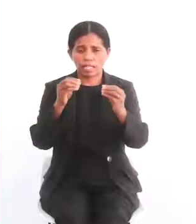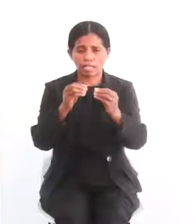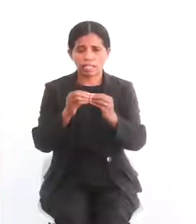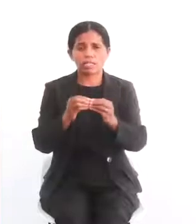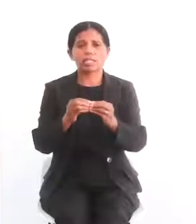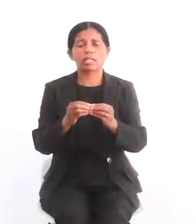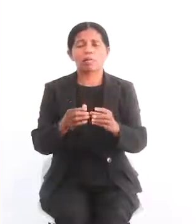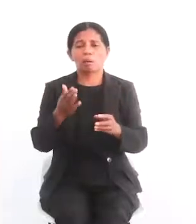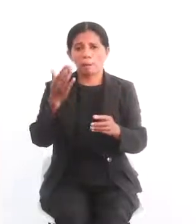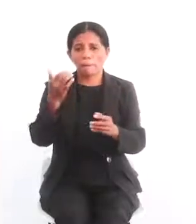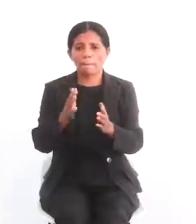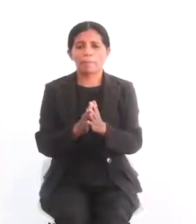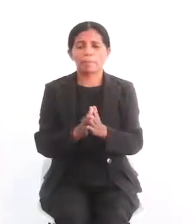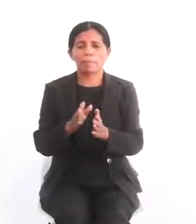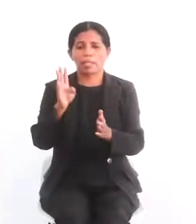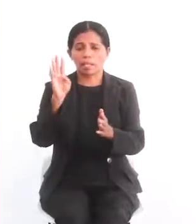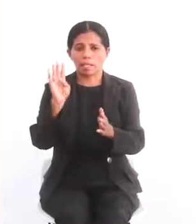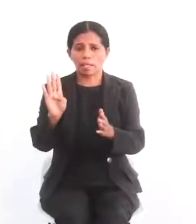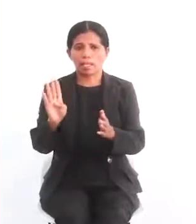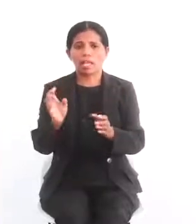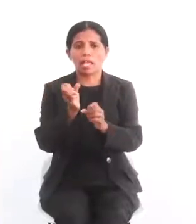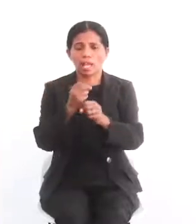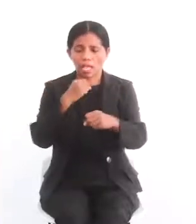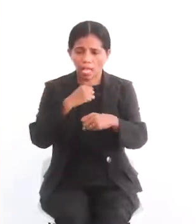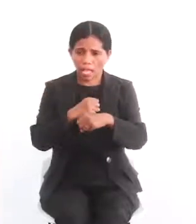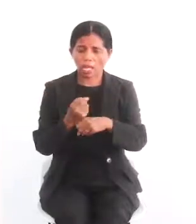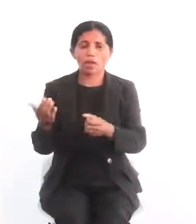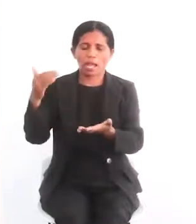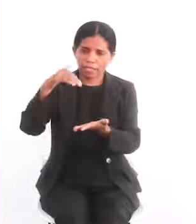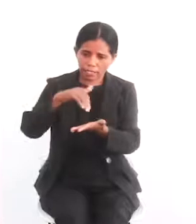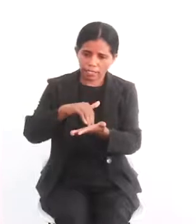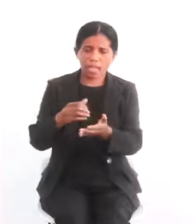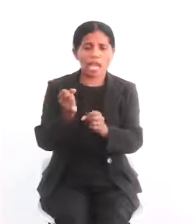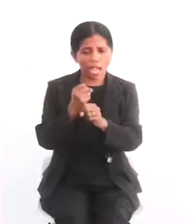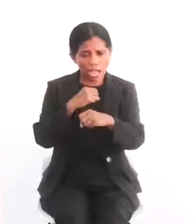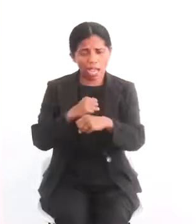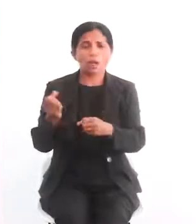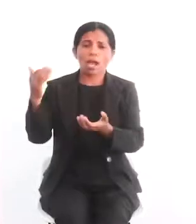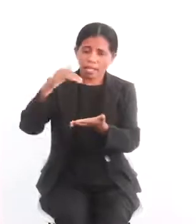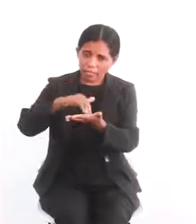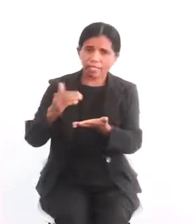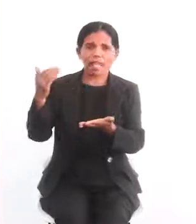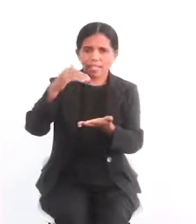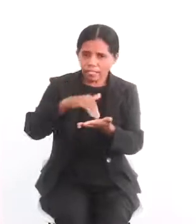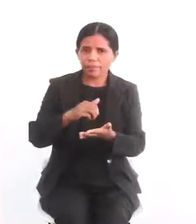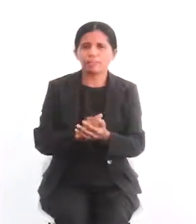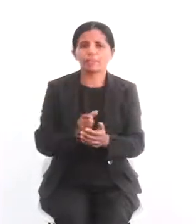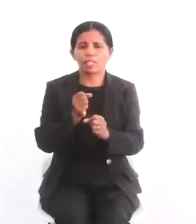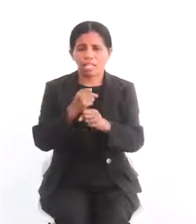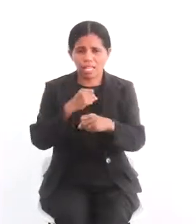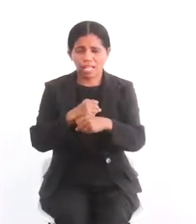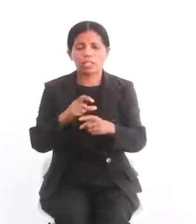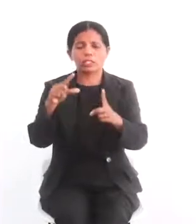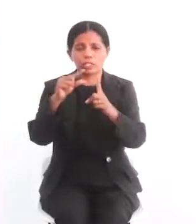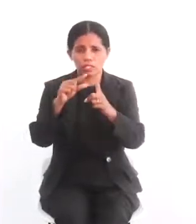belai alin sira. Bei katak halo frekuentemente, halo dala barak. Nune lia fuan dobradu ne ia